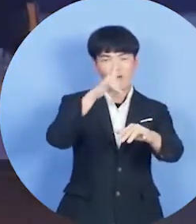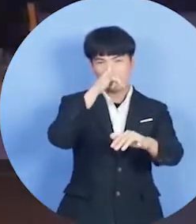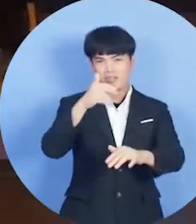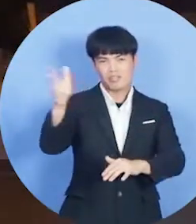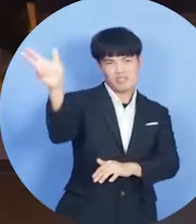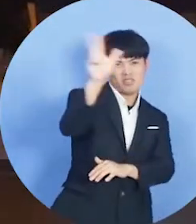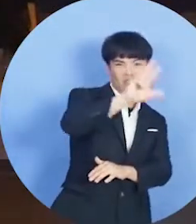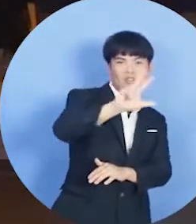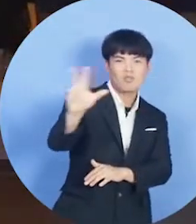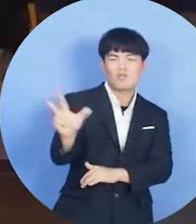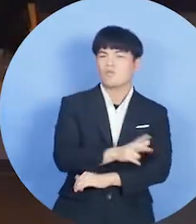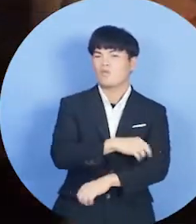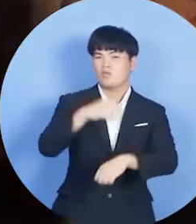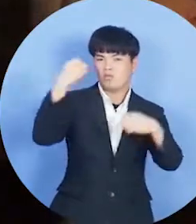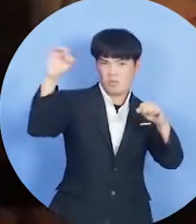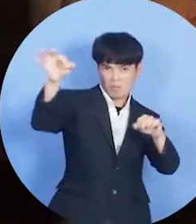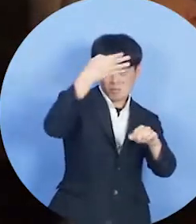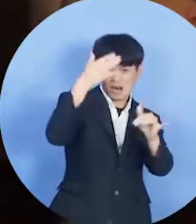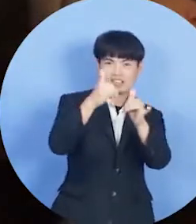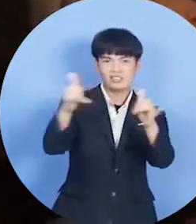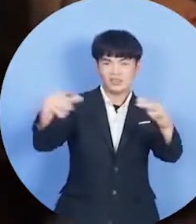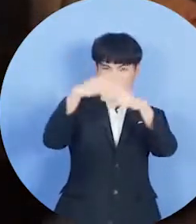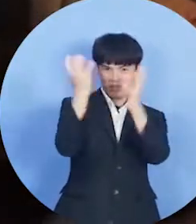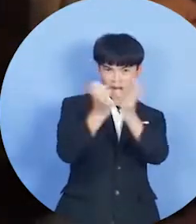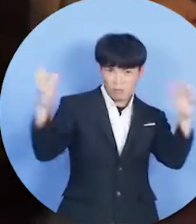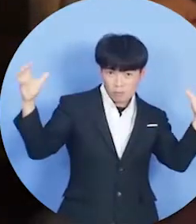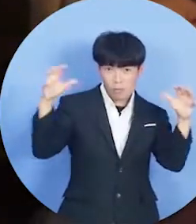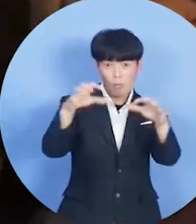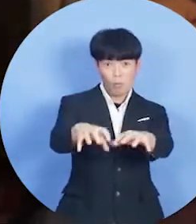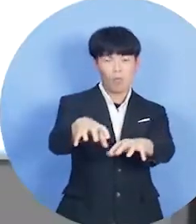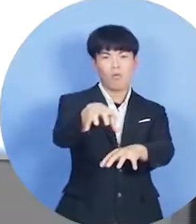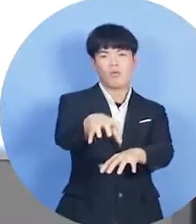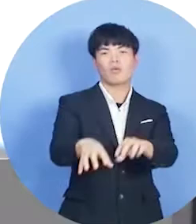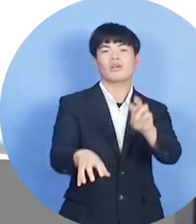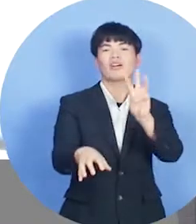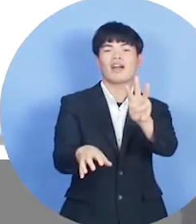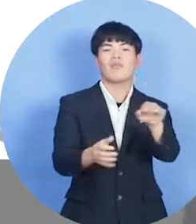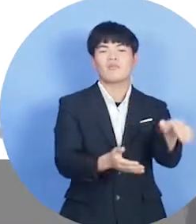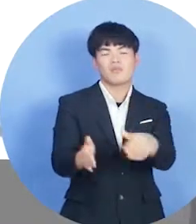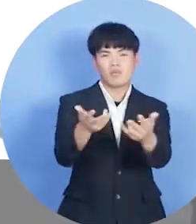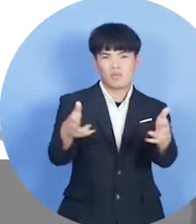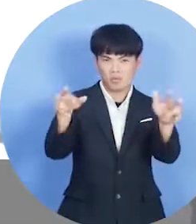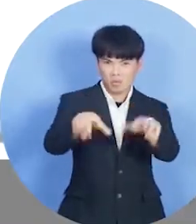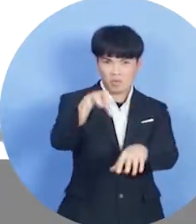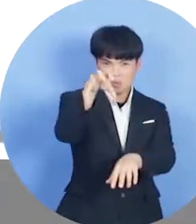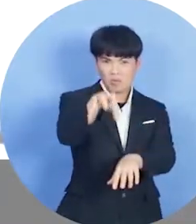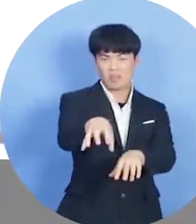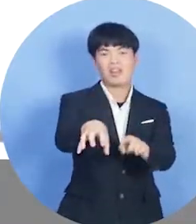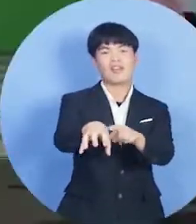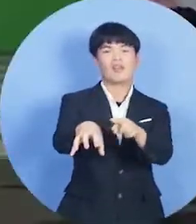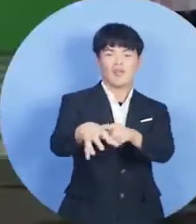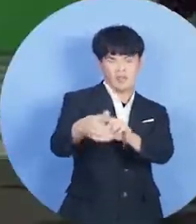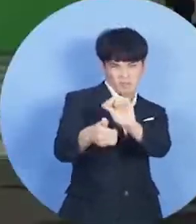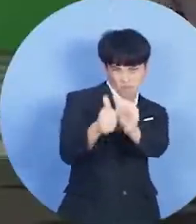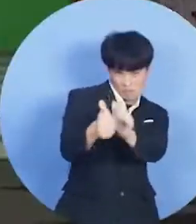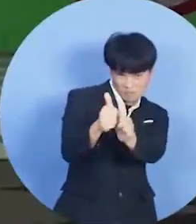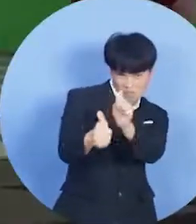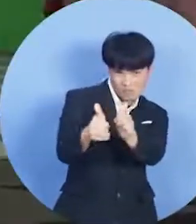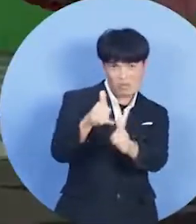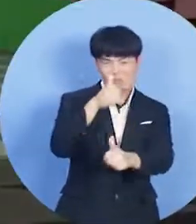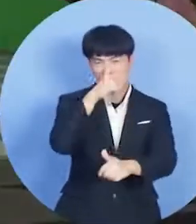삼거리공원 흥타령 극장, 거두나무 극장에서 열렸습니다. 참가자들은 흥이 느껴지는 춤, 노래,